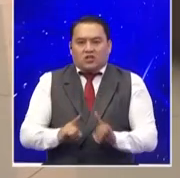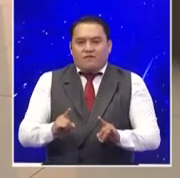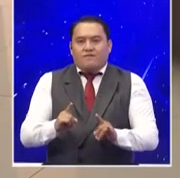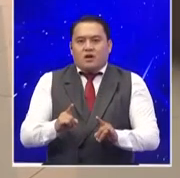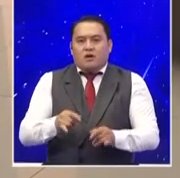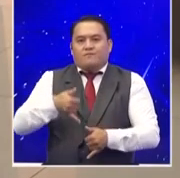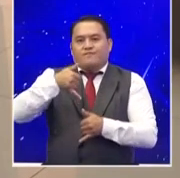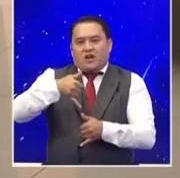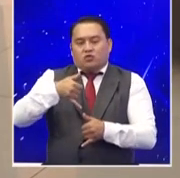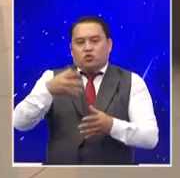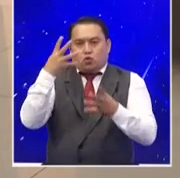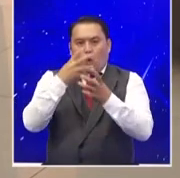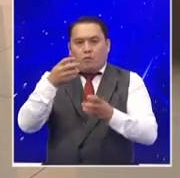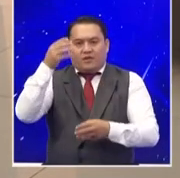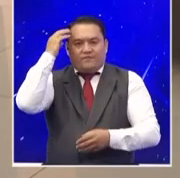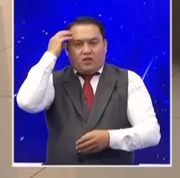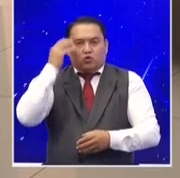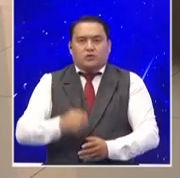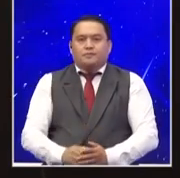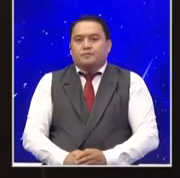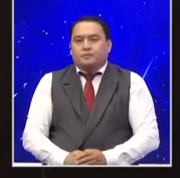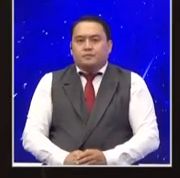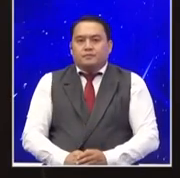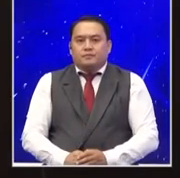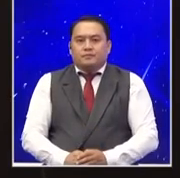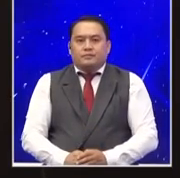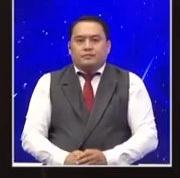рождения. Высокий темноволосый подросток.